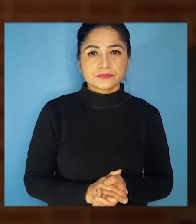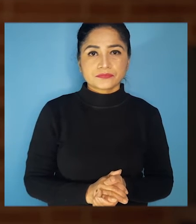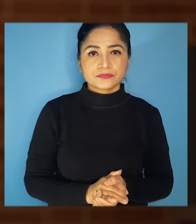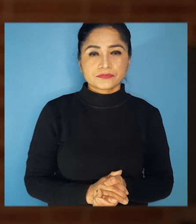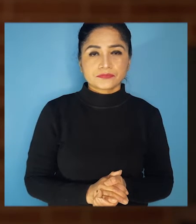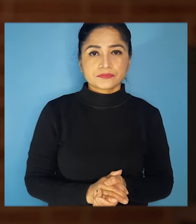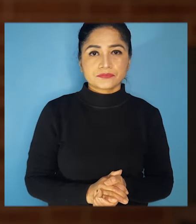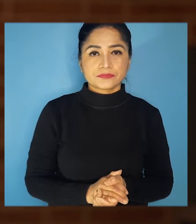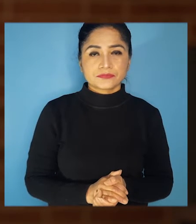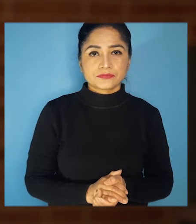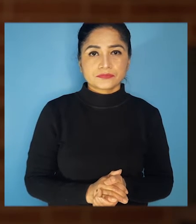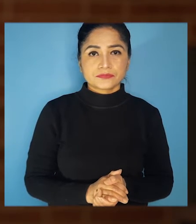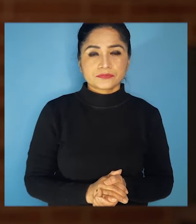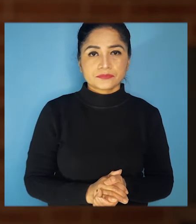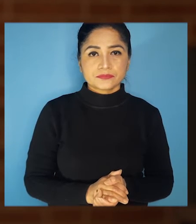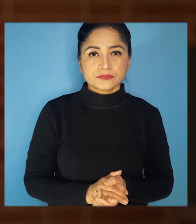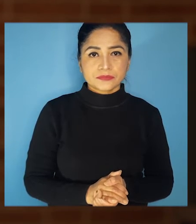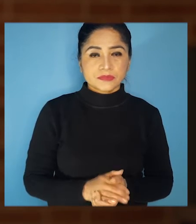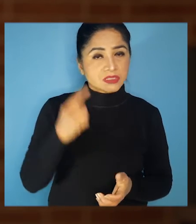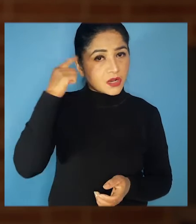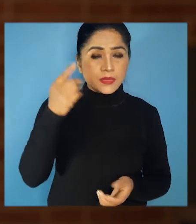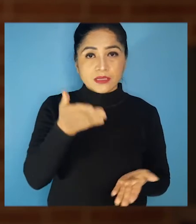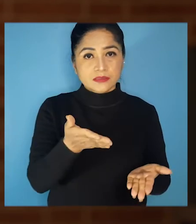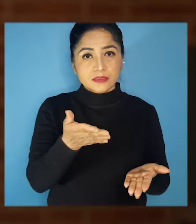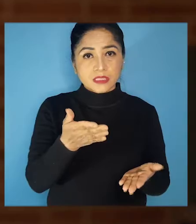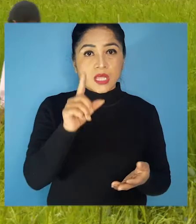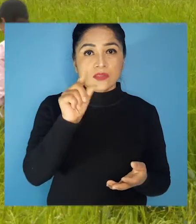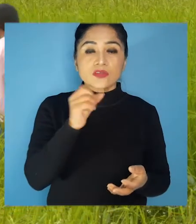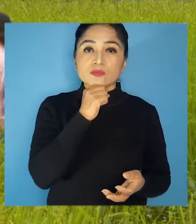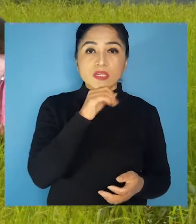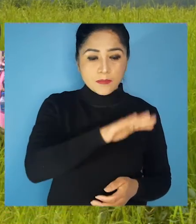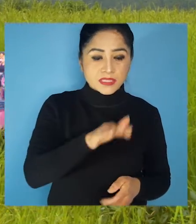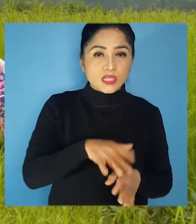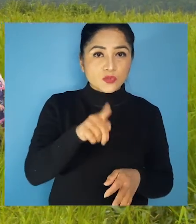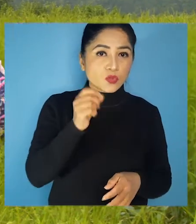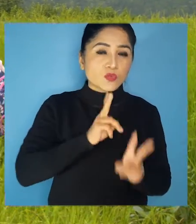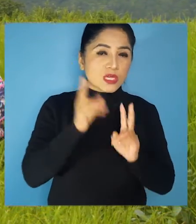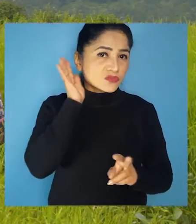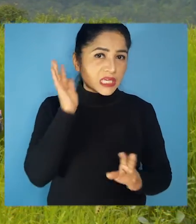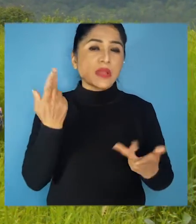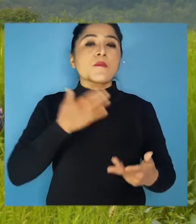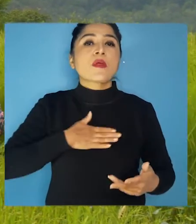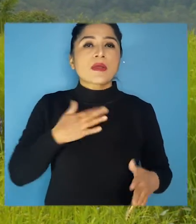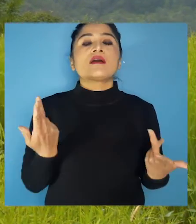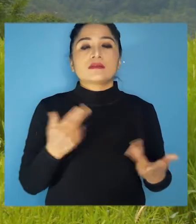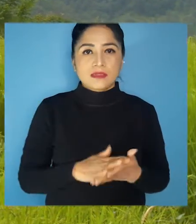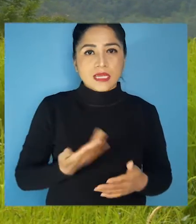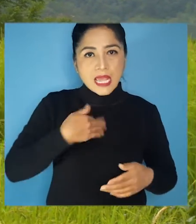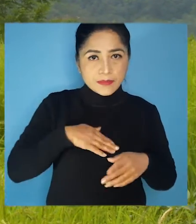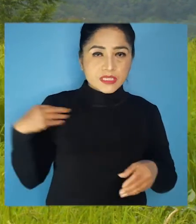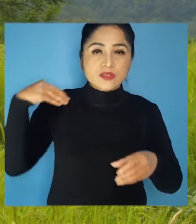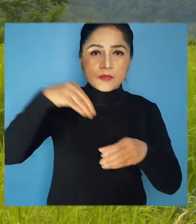already a COVID and you may spread to us. कल्पना गर्नुस् त 10 वर्षको बालकले यो कुरा सुन्दा के भयो होला